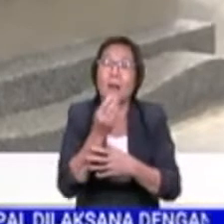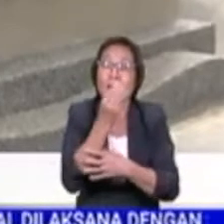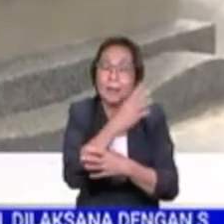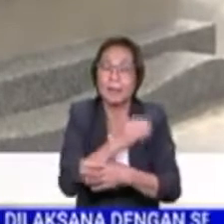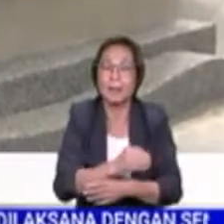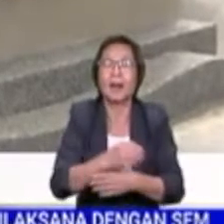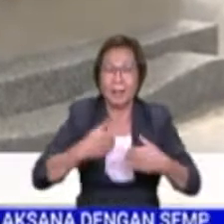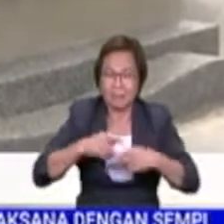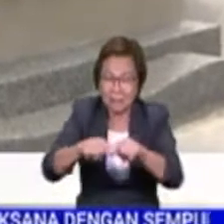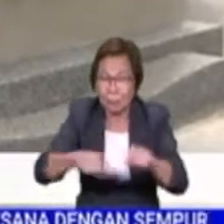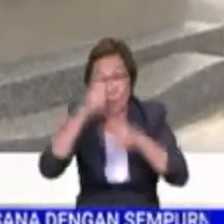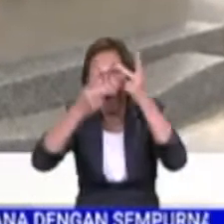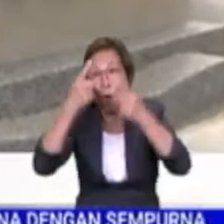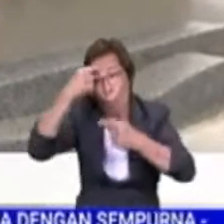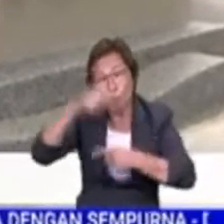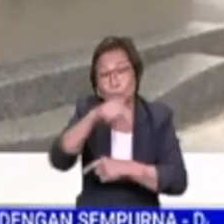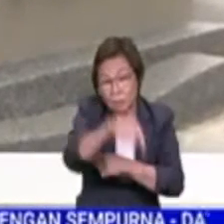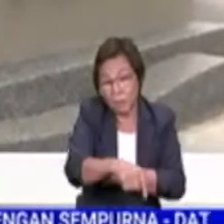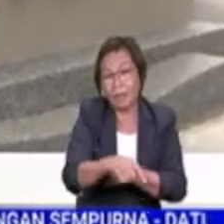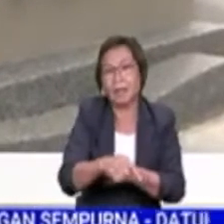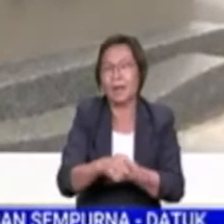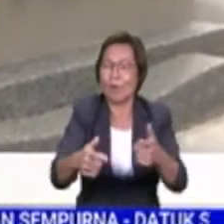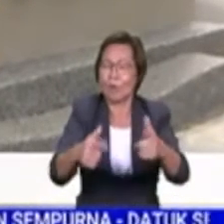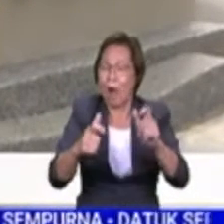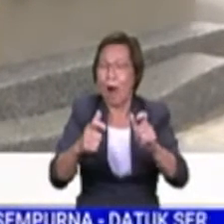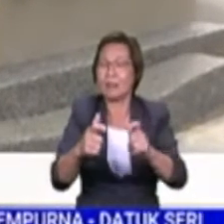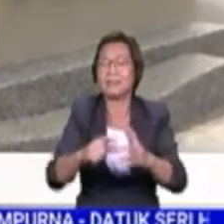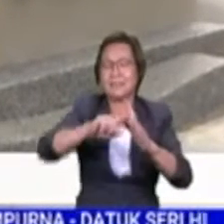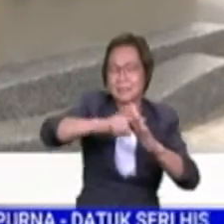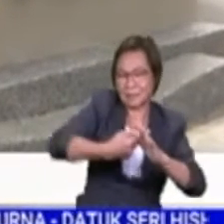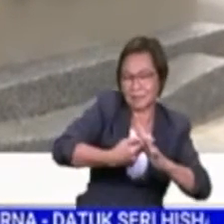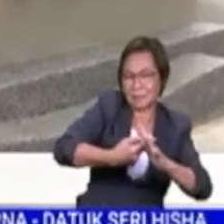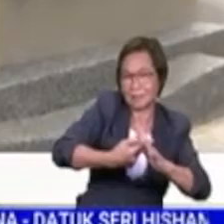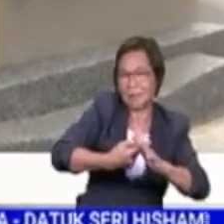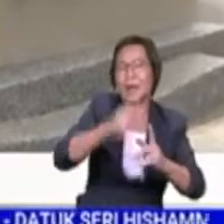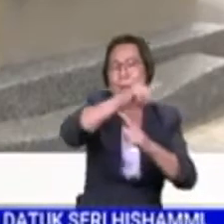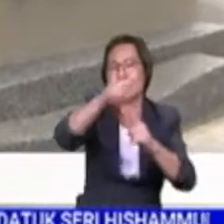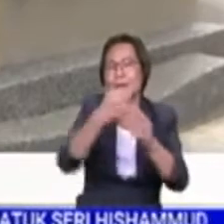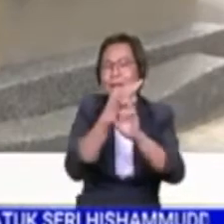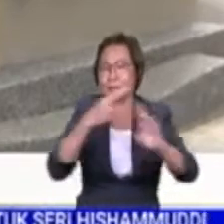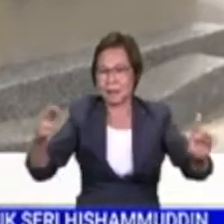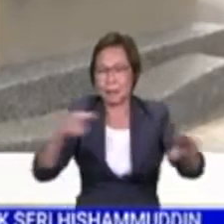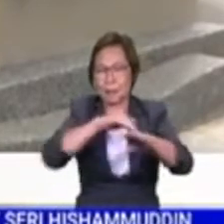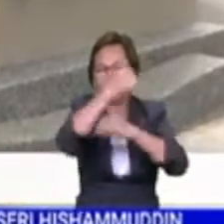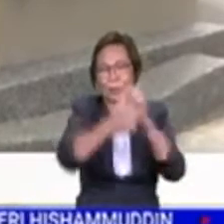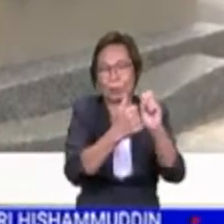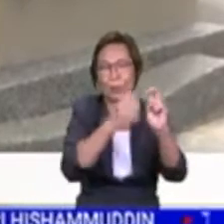pelancongan bagi membolehkan ia akan segera dapat beroperasi apabila ia siap